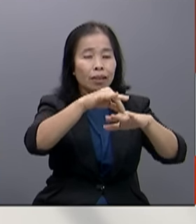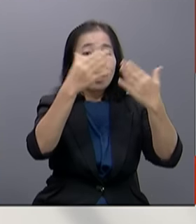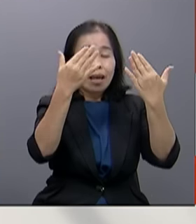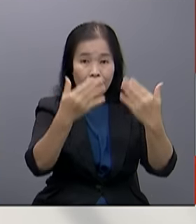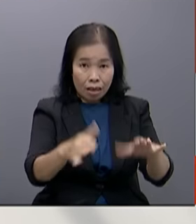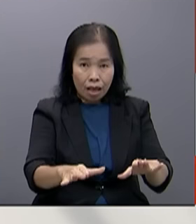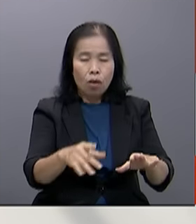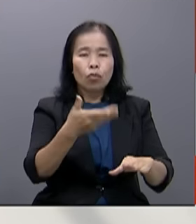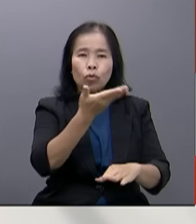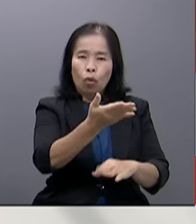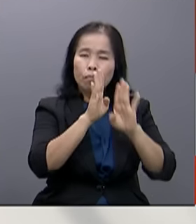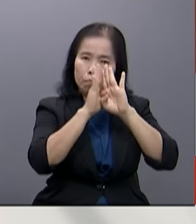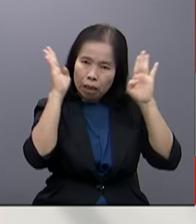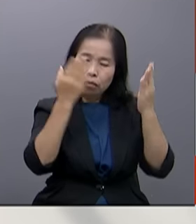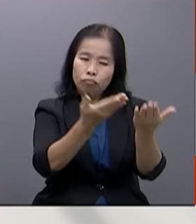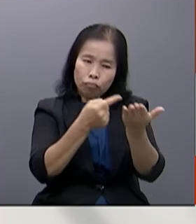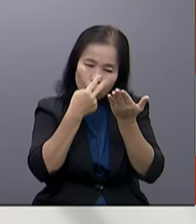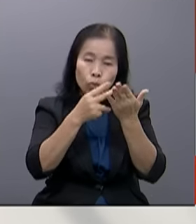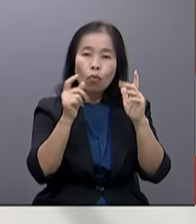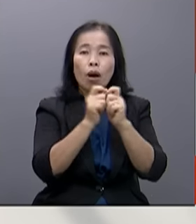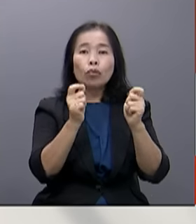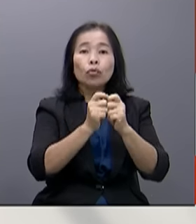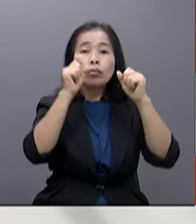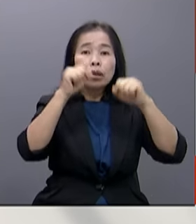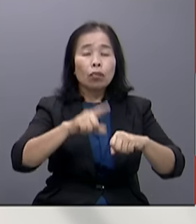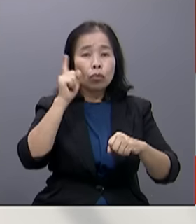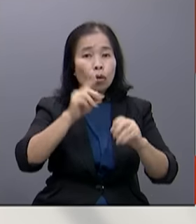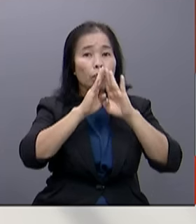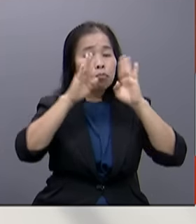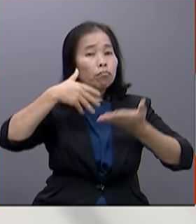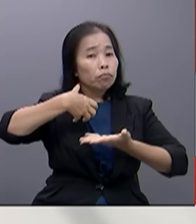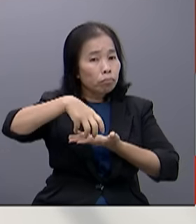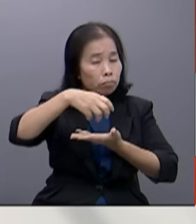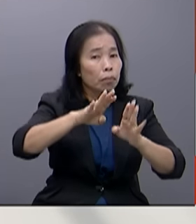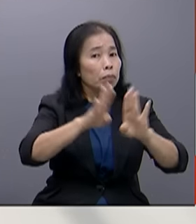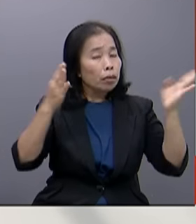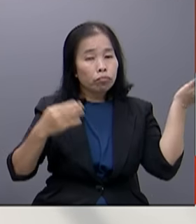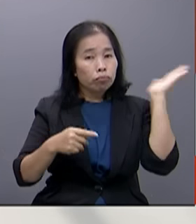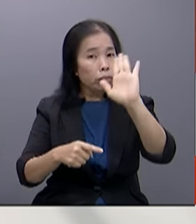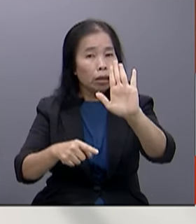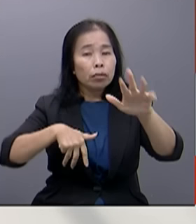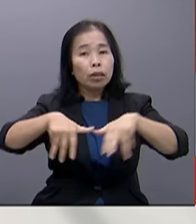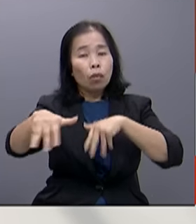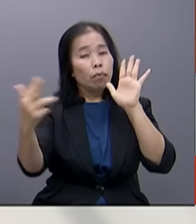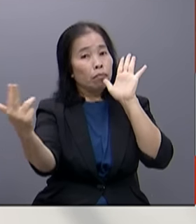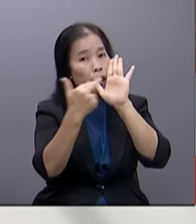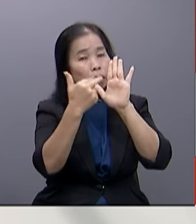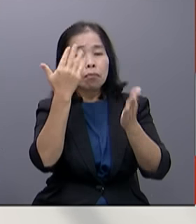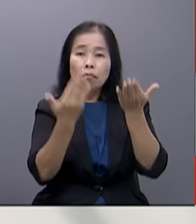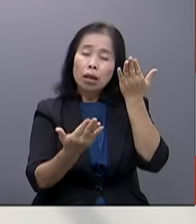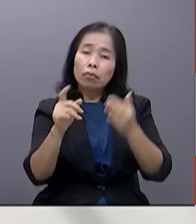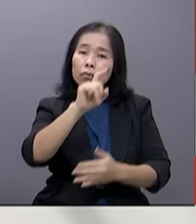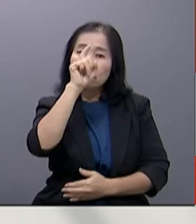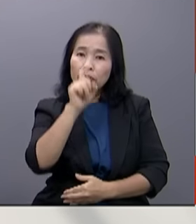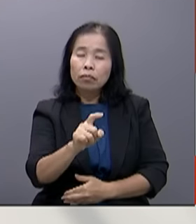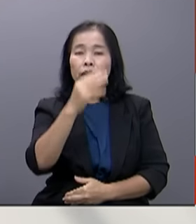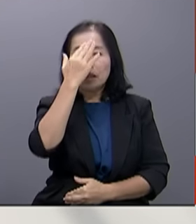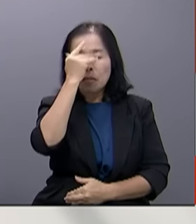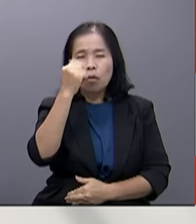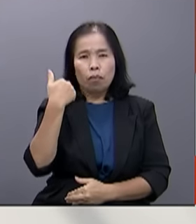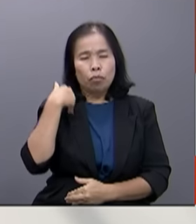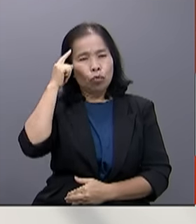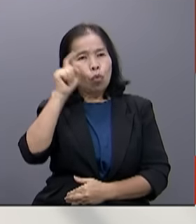คลายความขัดแย้งในเรื่องนี้ควรจะต้องเปิดเผยให้สังคมได้รับทราบไหมคะมันไปติดขัดข้อกฎหมายอะไรเพราะมีข้อสง